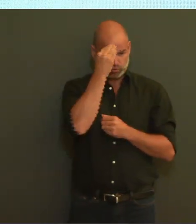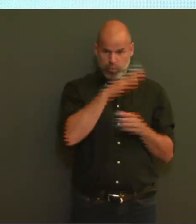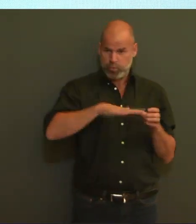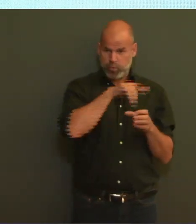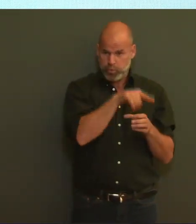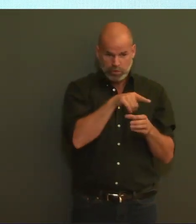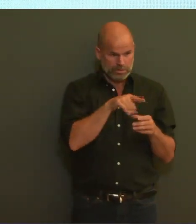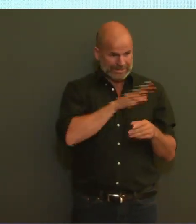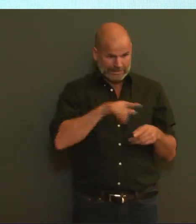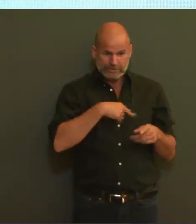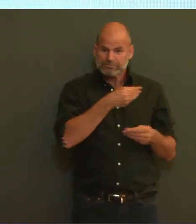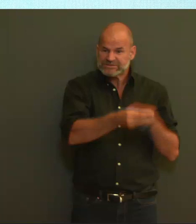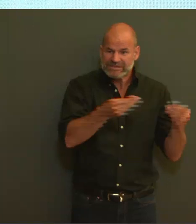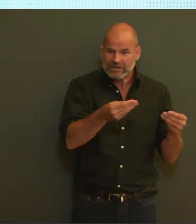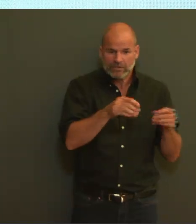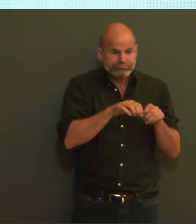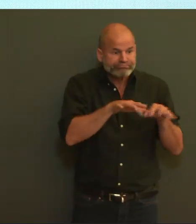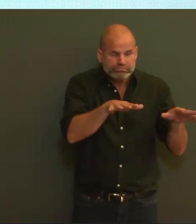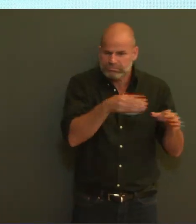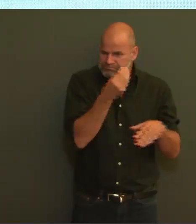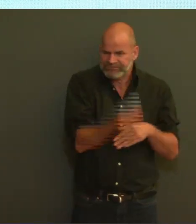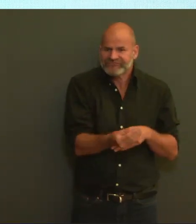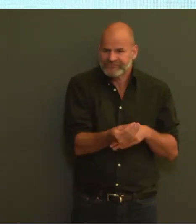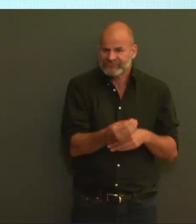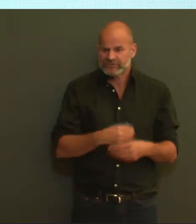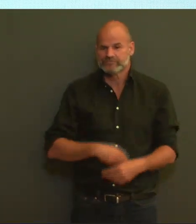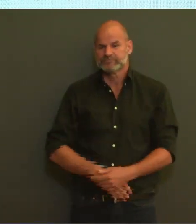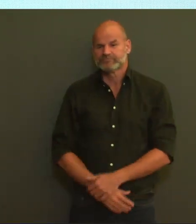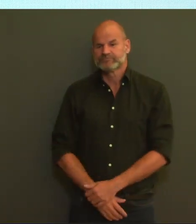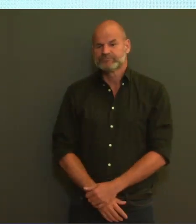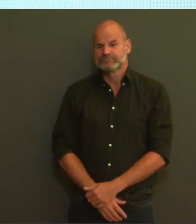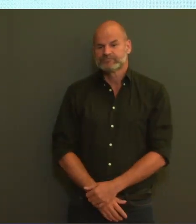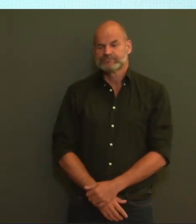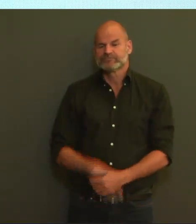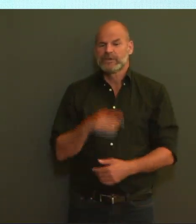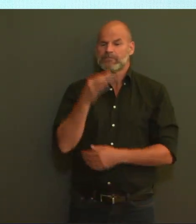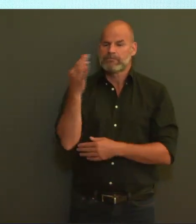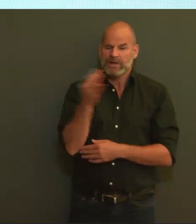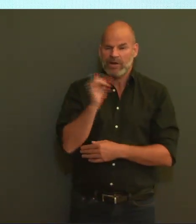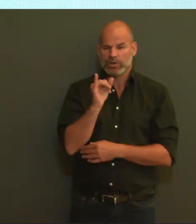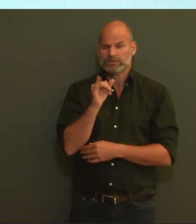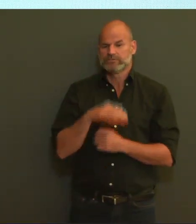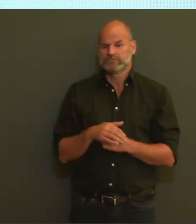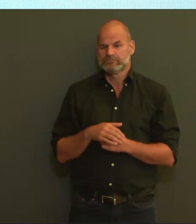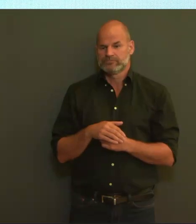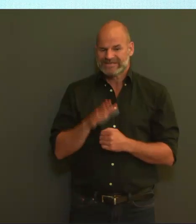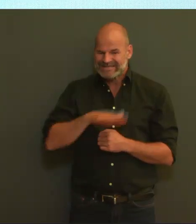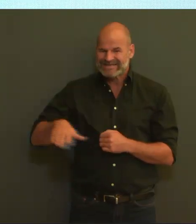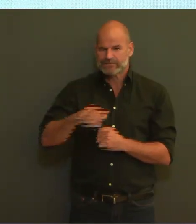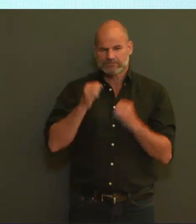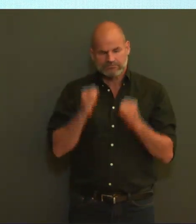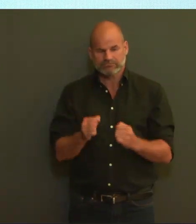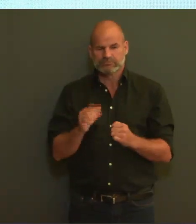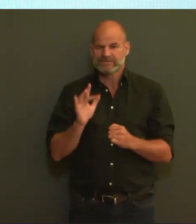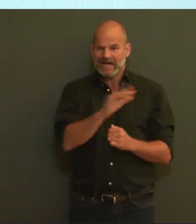het uitermate belangrijk is dat kinderen naar school kunnen gaan, zowel voor hun vorming, voor hun welzijn, als voor